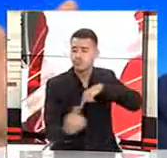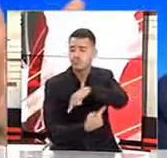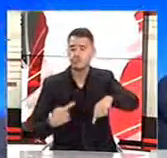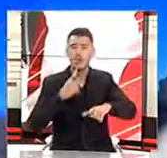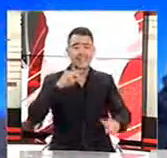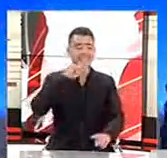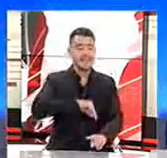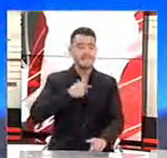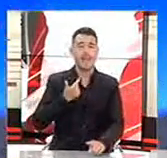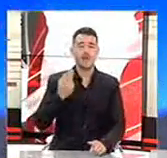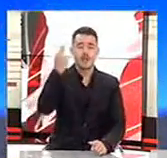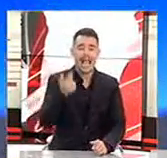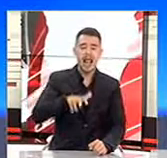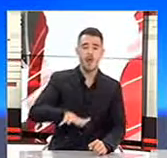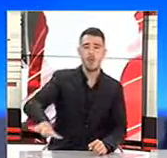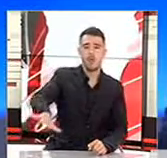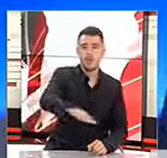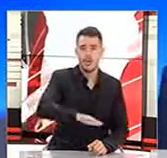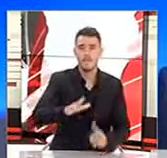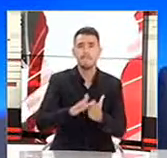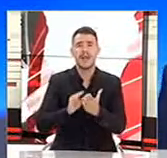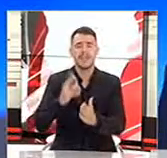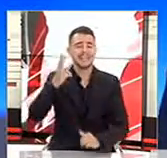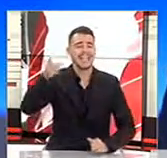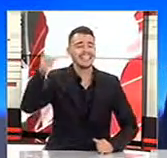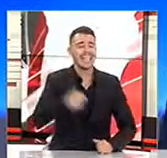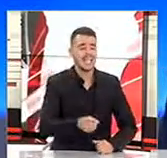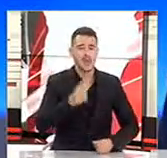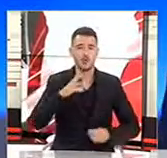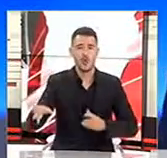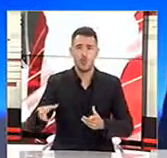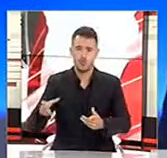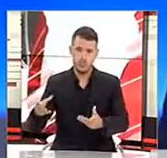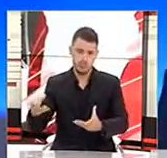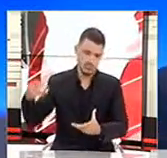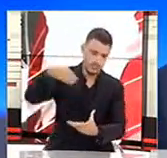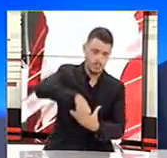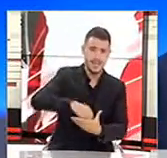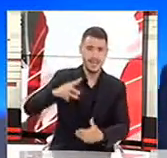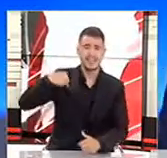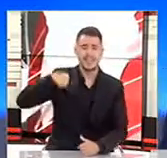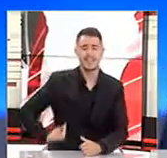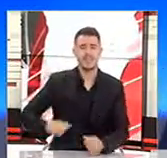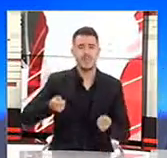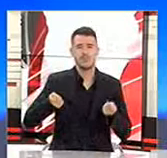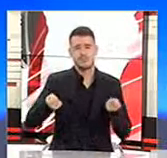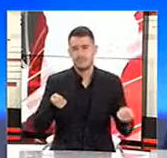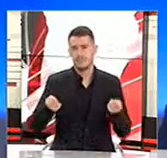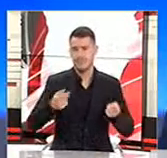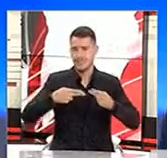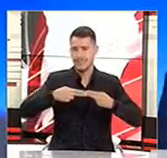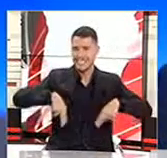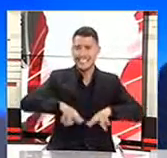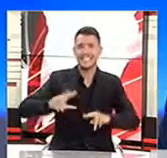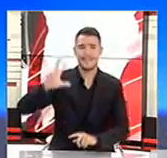που σας παρουσίαζα αν είχαμε το 3% για την είσοδο στα Δημοτικά Συμβούλια. Αντιθέτως, θα